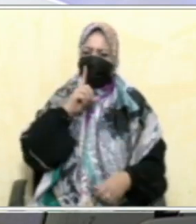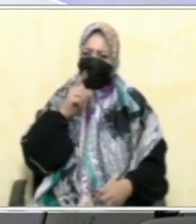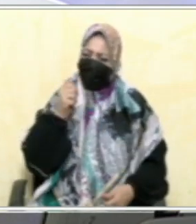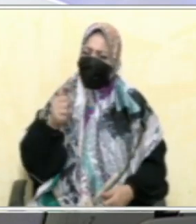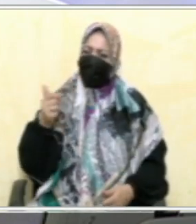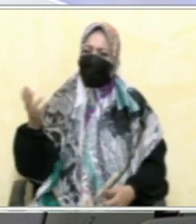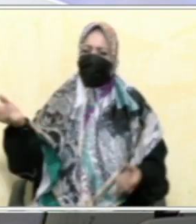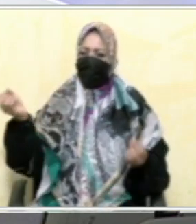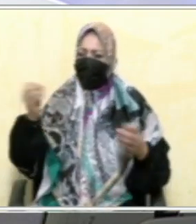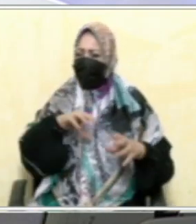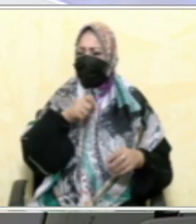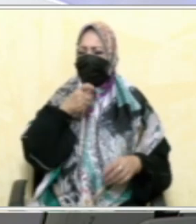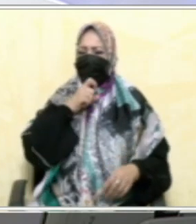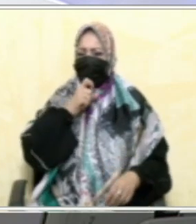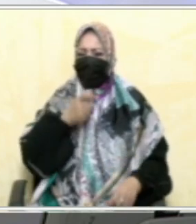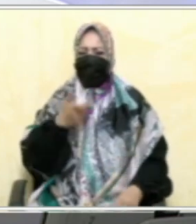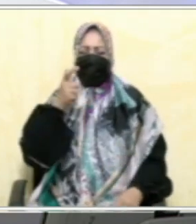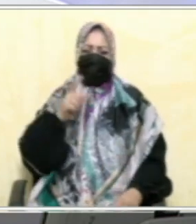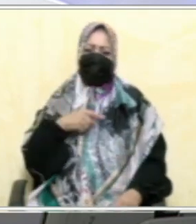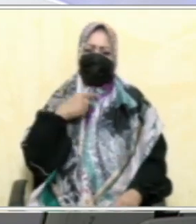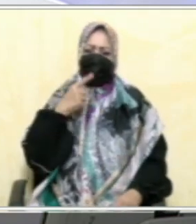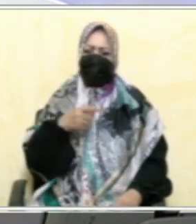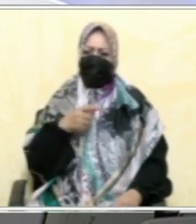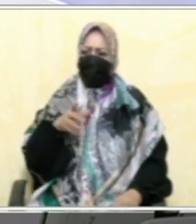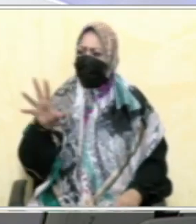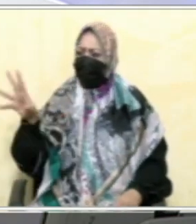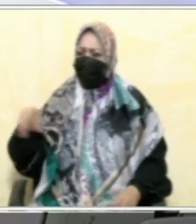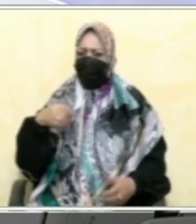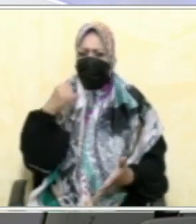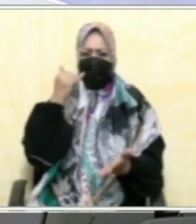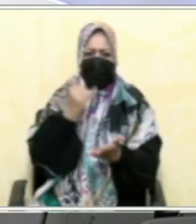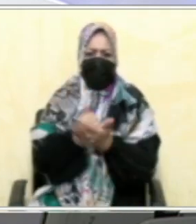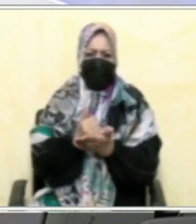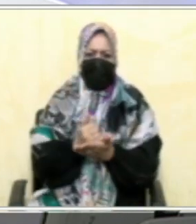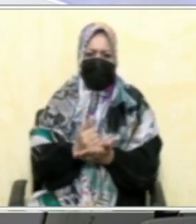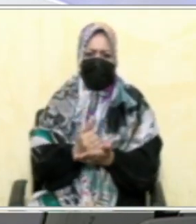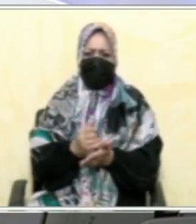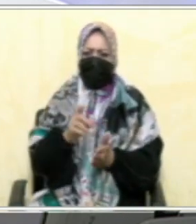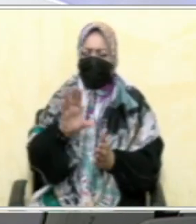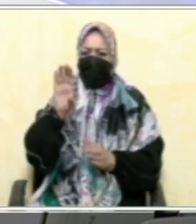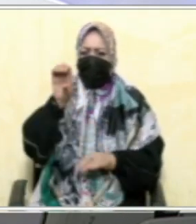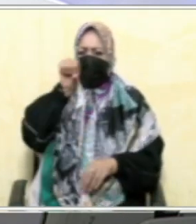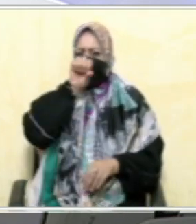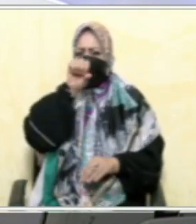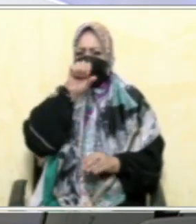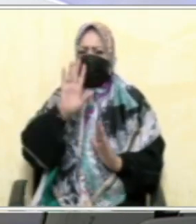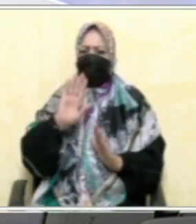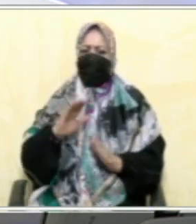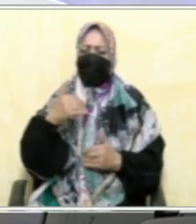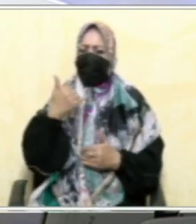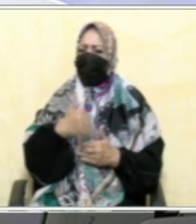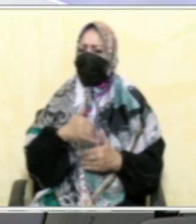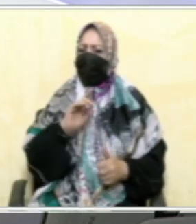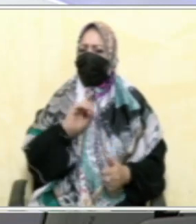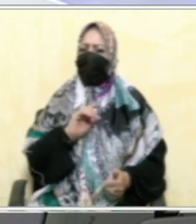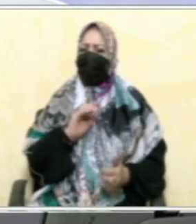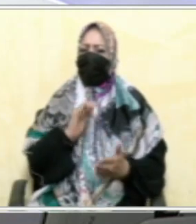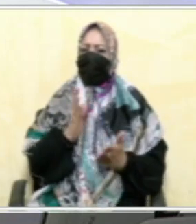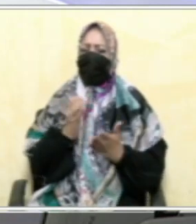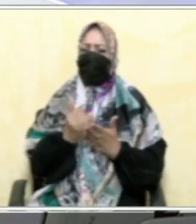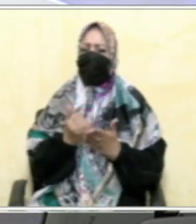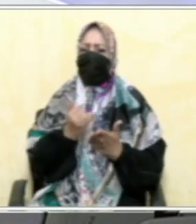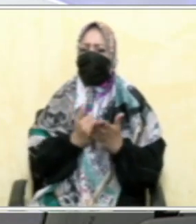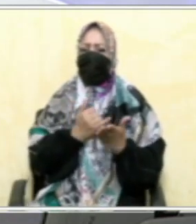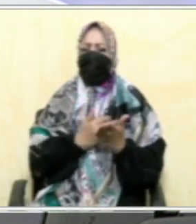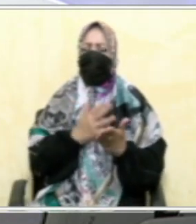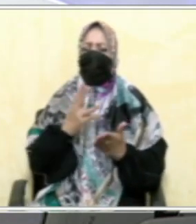أناس غير متخصصين ويهولون وللأسف يعني يقولون على الله ما لا يعلمون؟ أي زي هذه المرأة اللي تقرأ